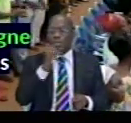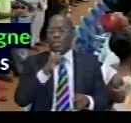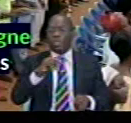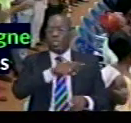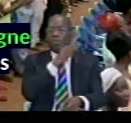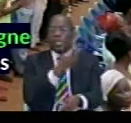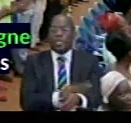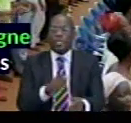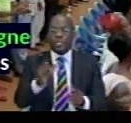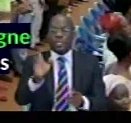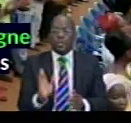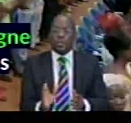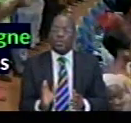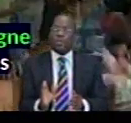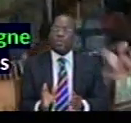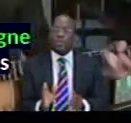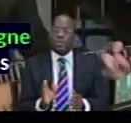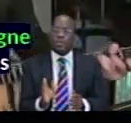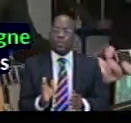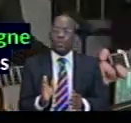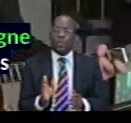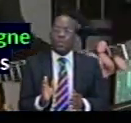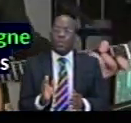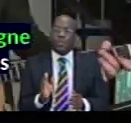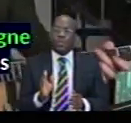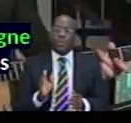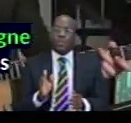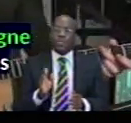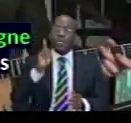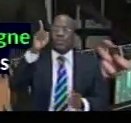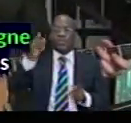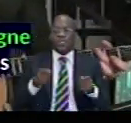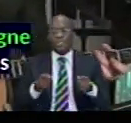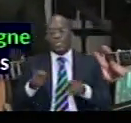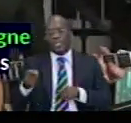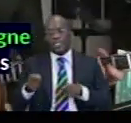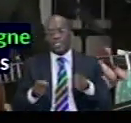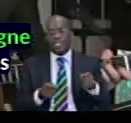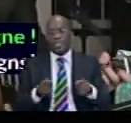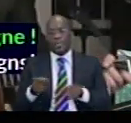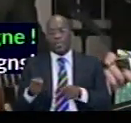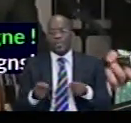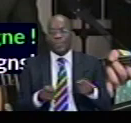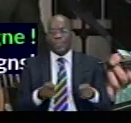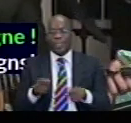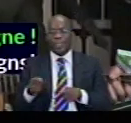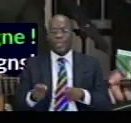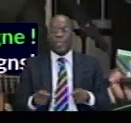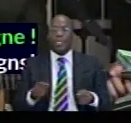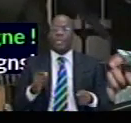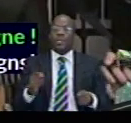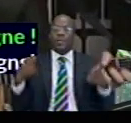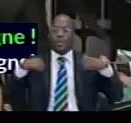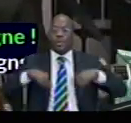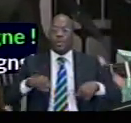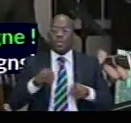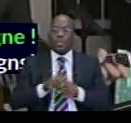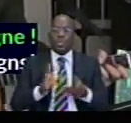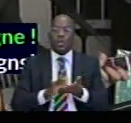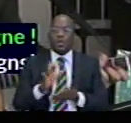Dieu puissant, il règne. Revêtu, revêtu de gloire